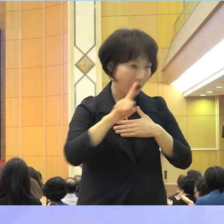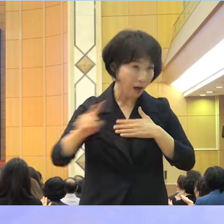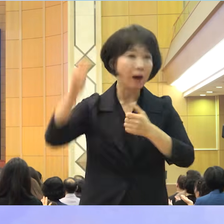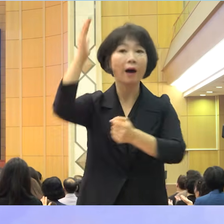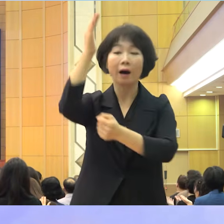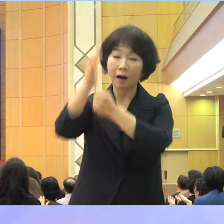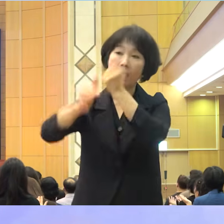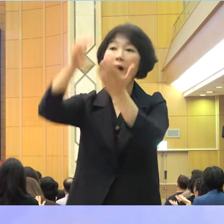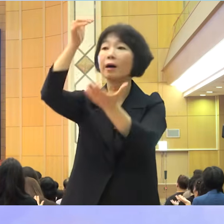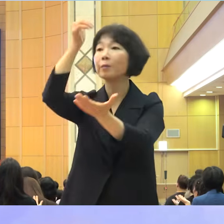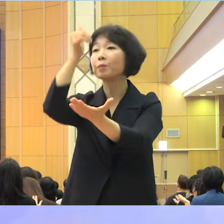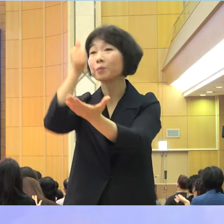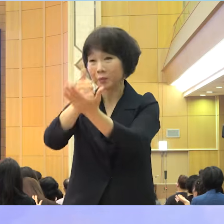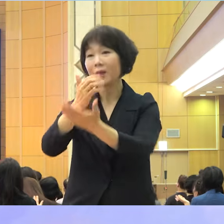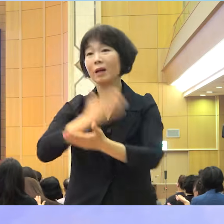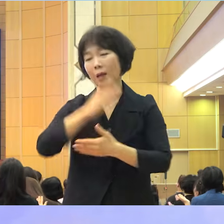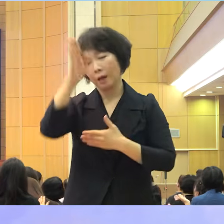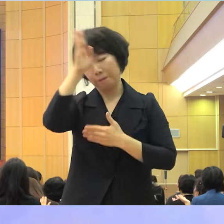강건하리라.